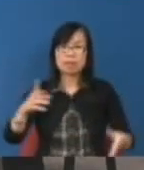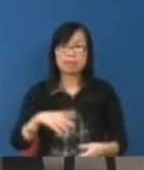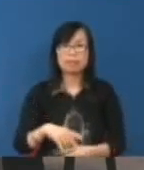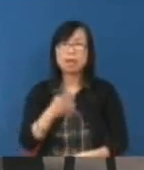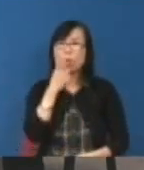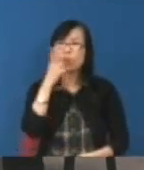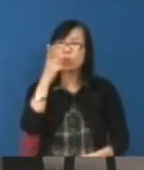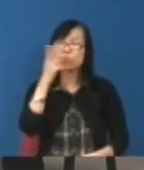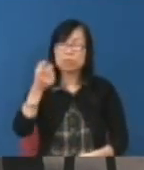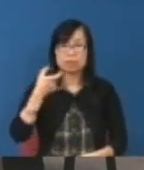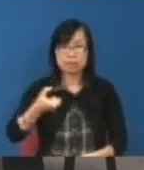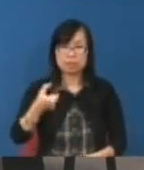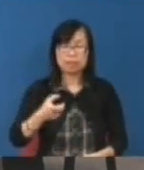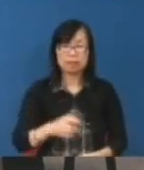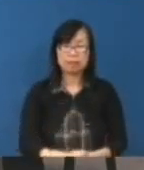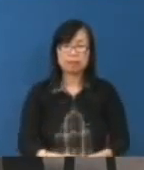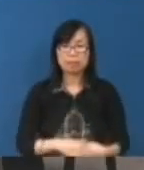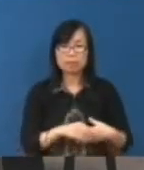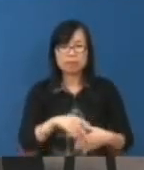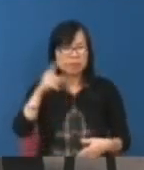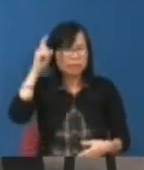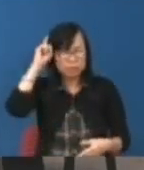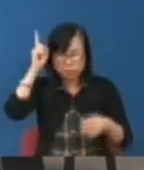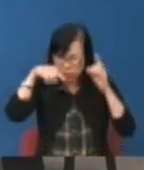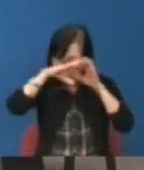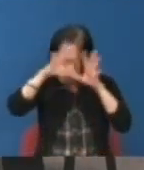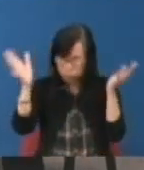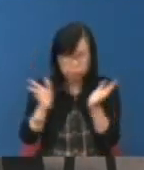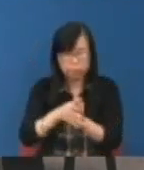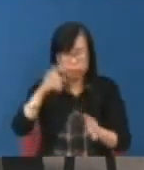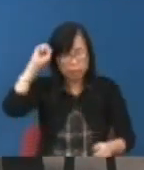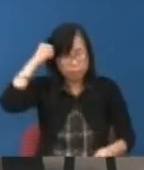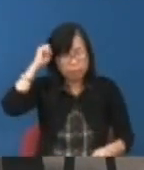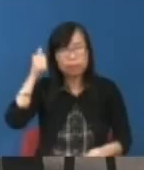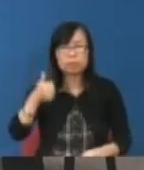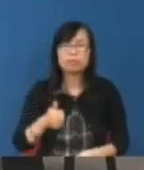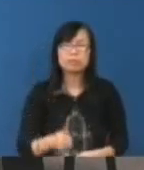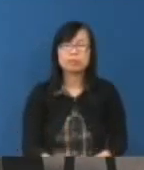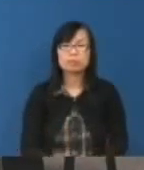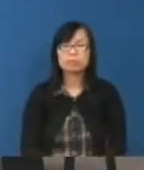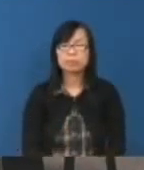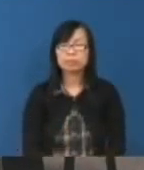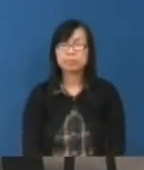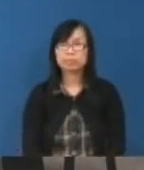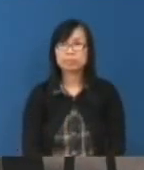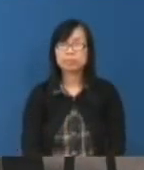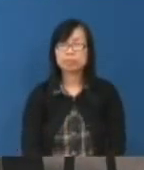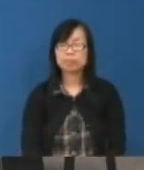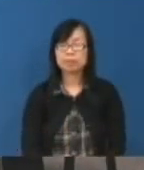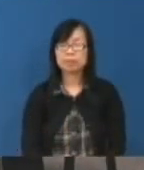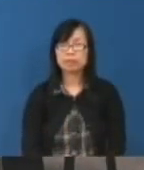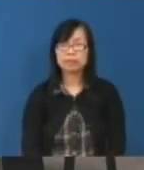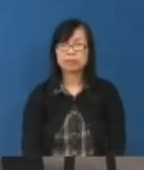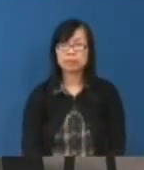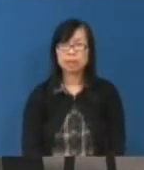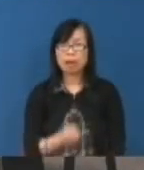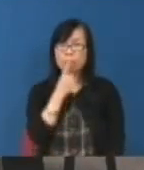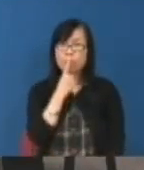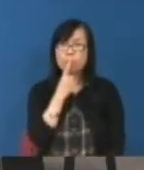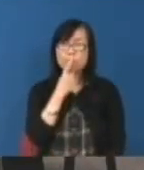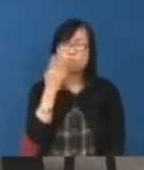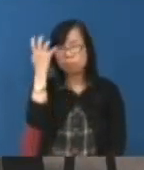民帶煙翻嚟，十九支乜都諗曬。 好絕啊！諗到係咯， 係啦，都諗曬嚇。又紅酒又減